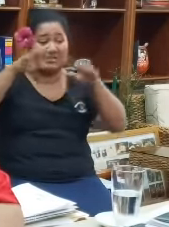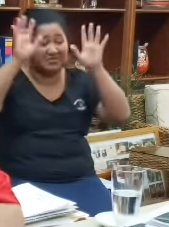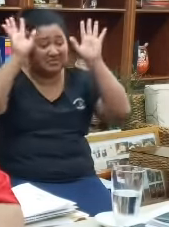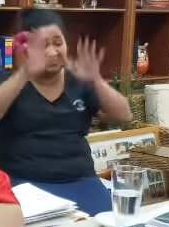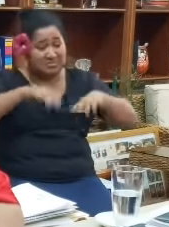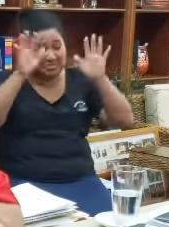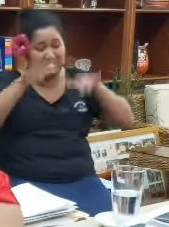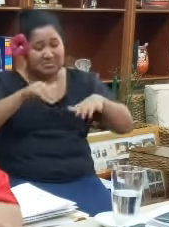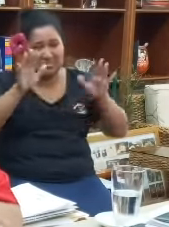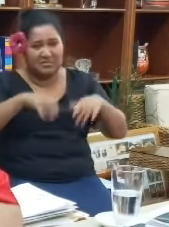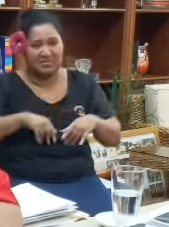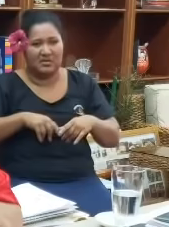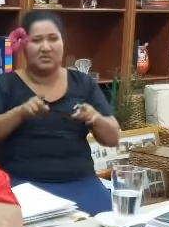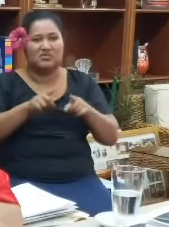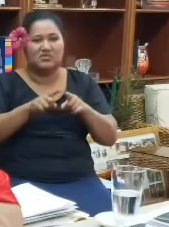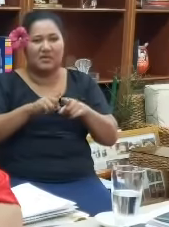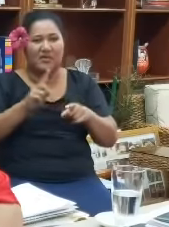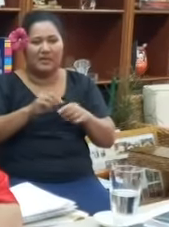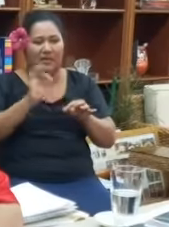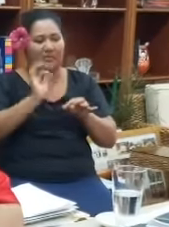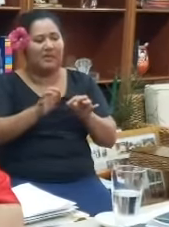ya ole, au la mal mele.